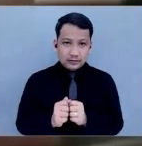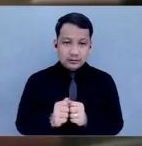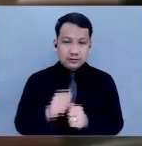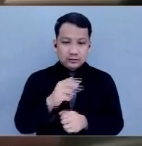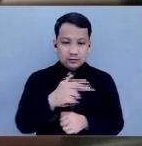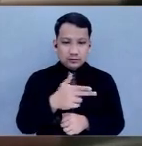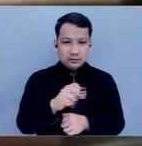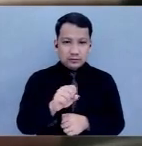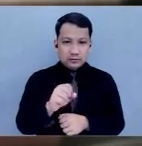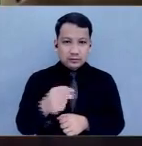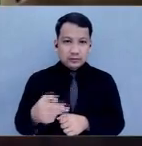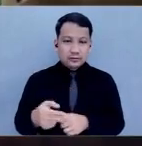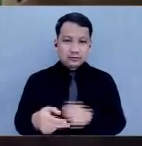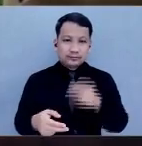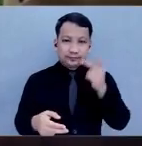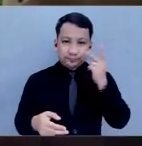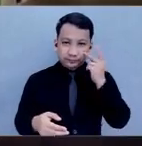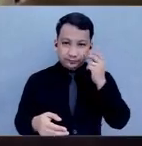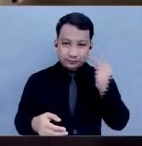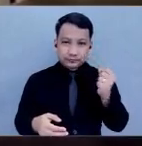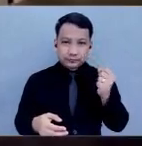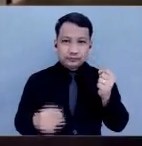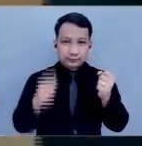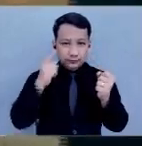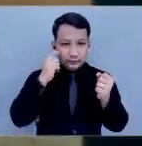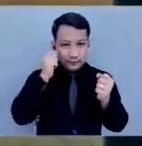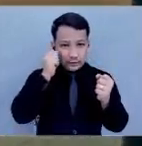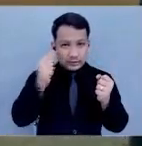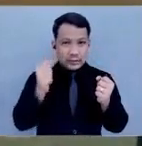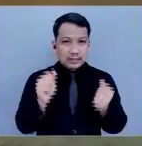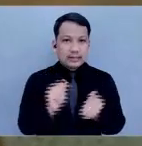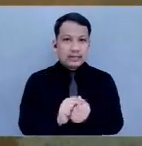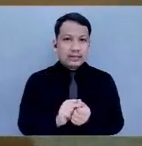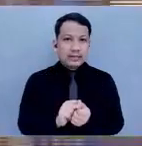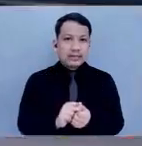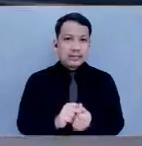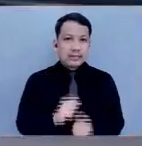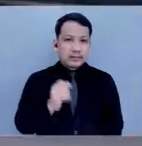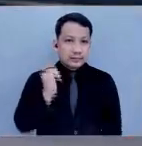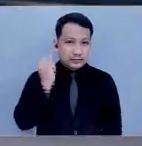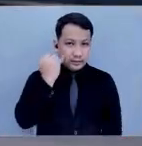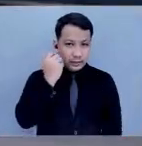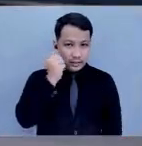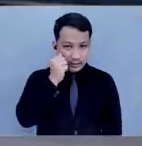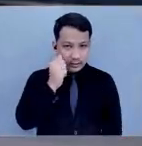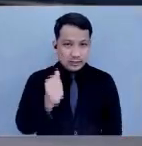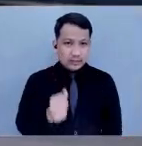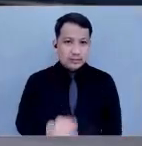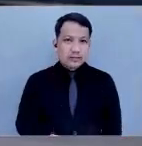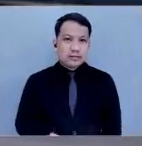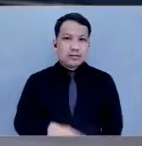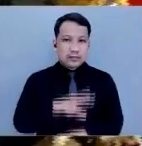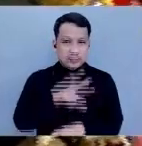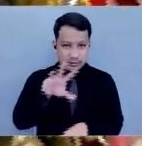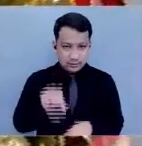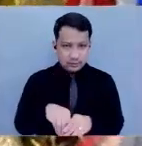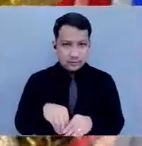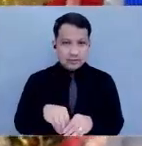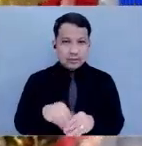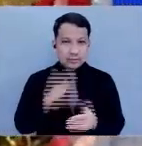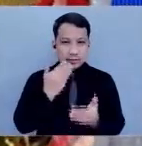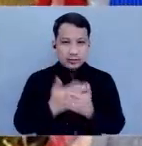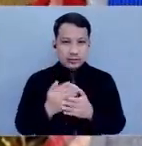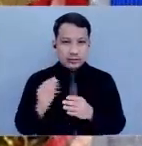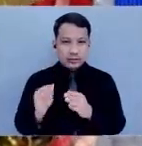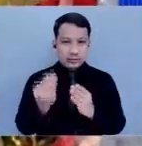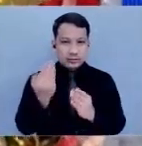stars Kyle Echari, Zayjan Haranilia at Jella Ataide. Pati na rin ang Good Morning Kapatid